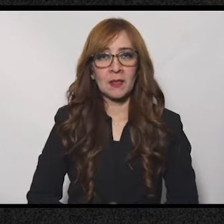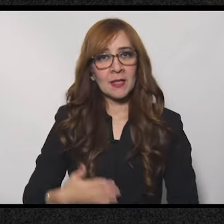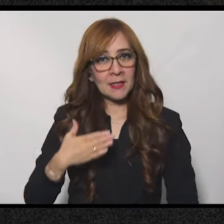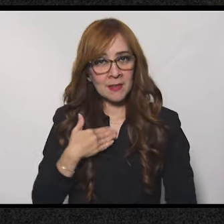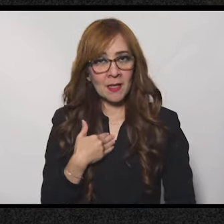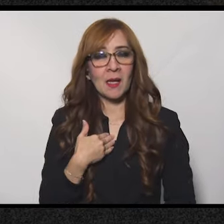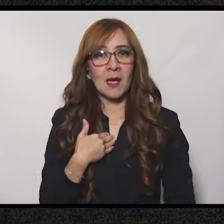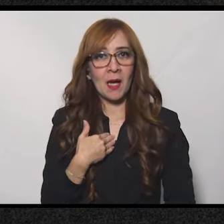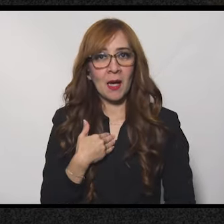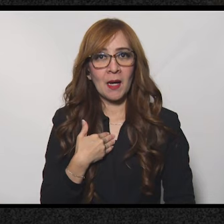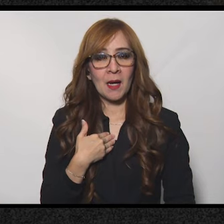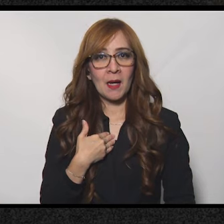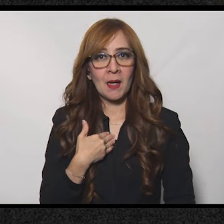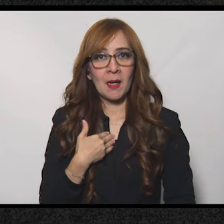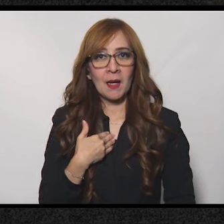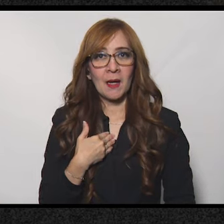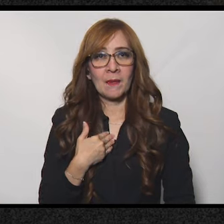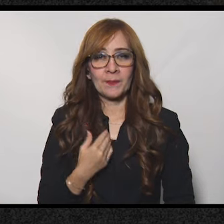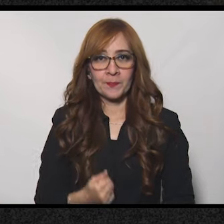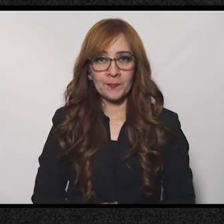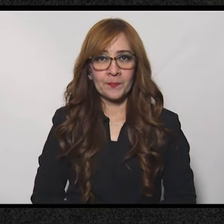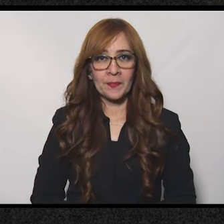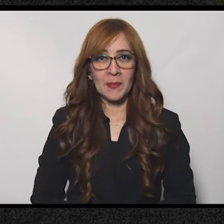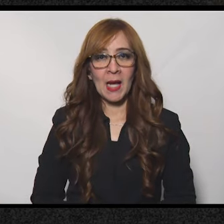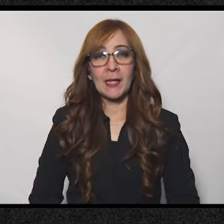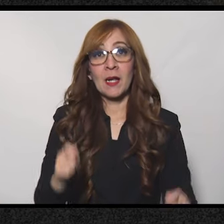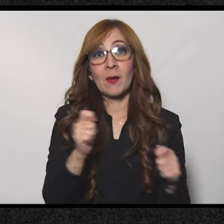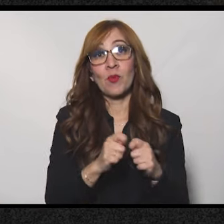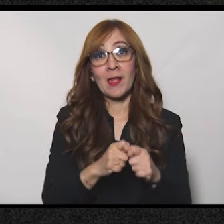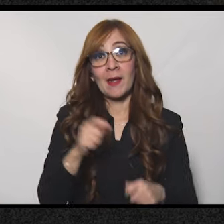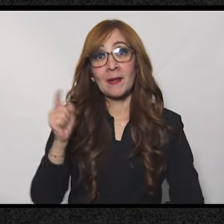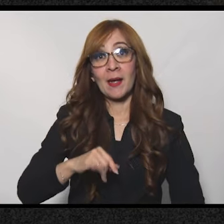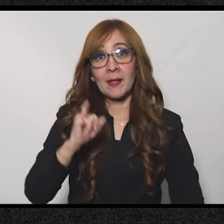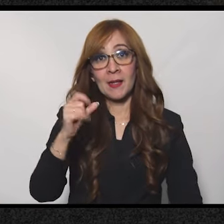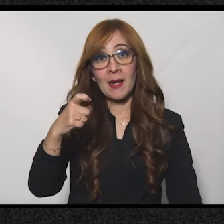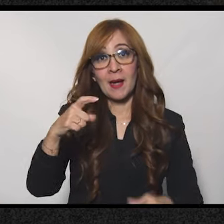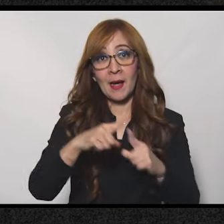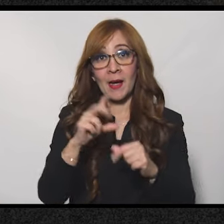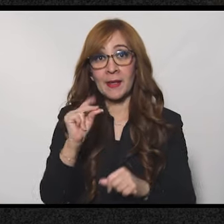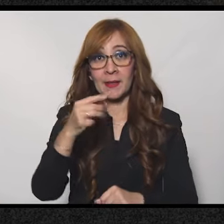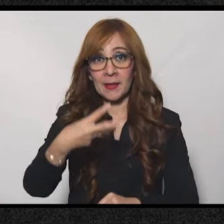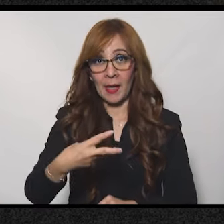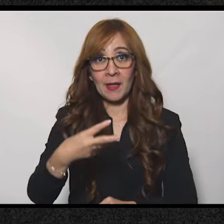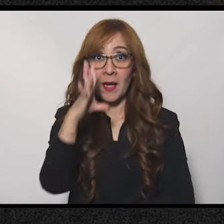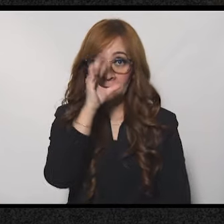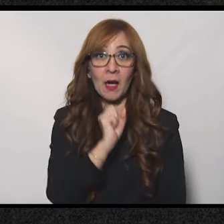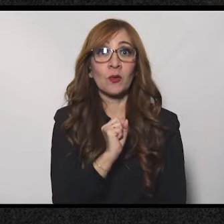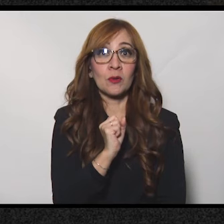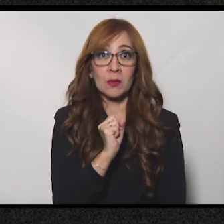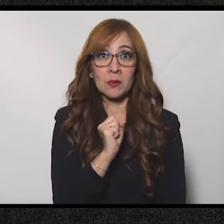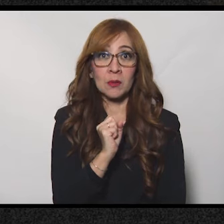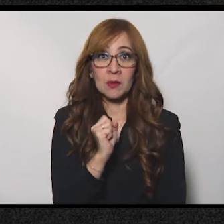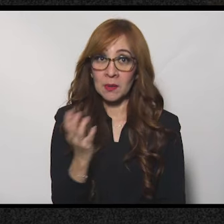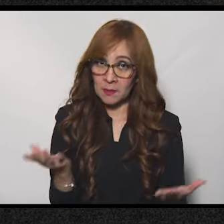saya adalah produk daripada iCare. Bapak tahu ya? Bapak Ibu tahu tuh